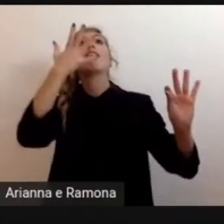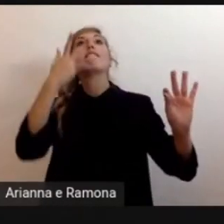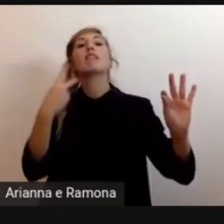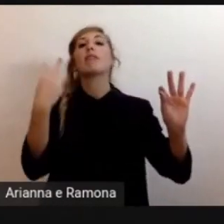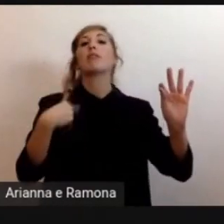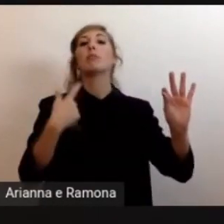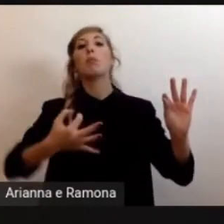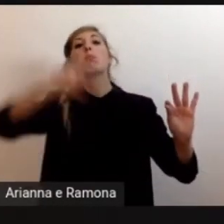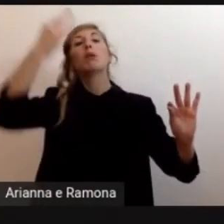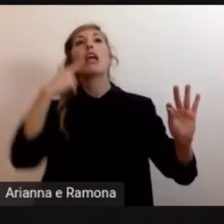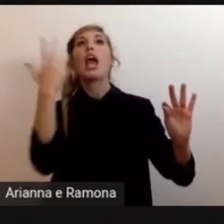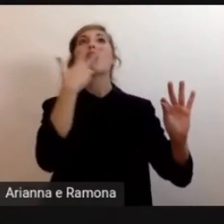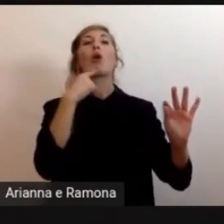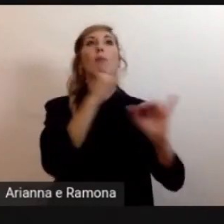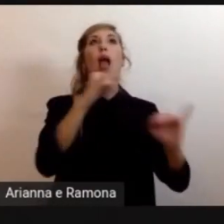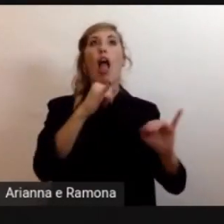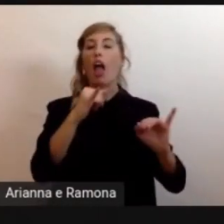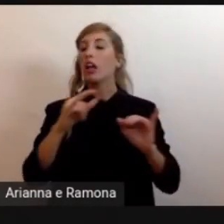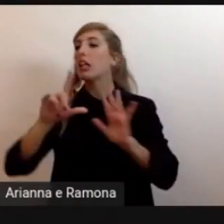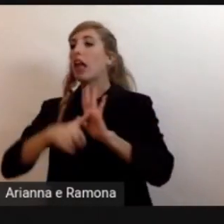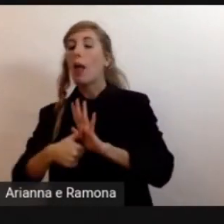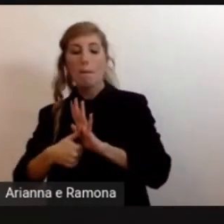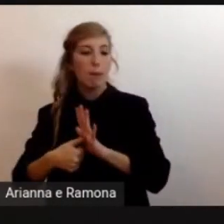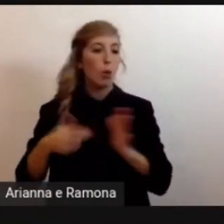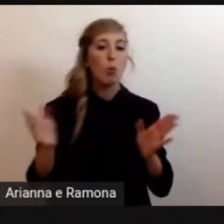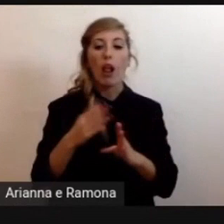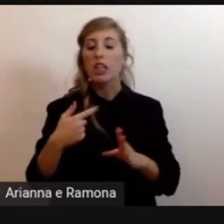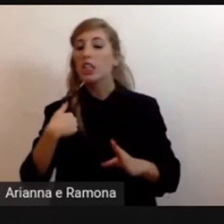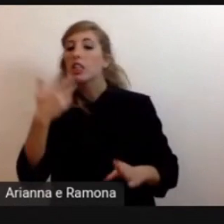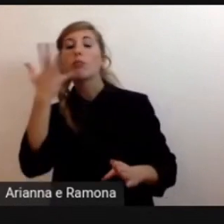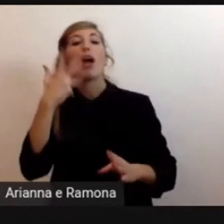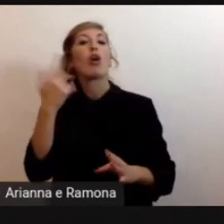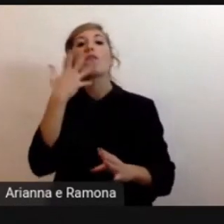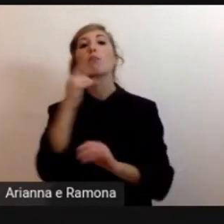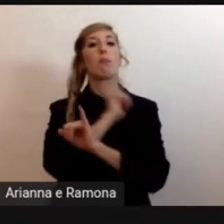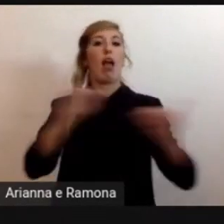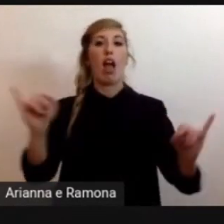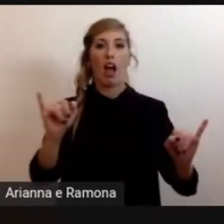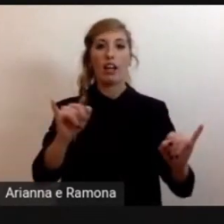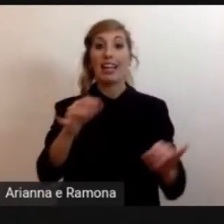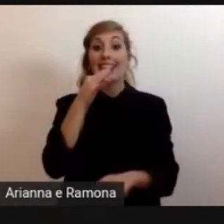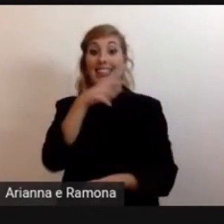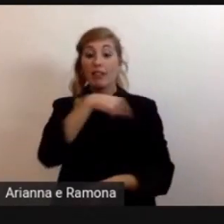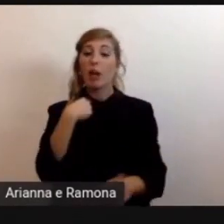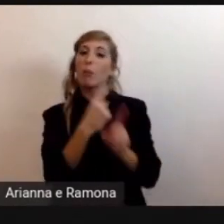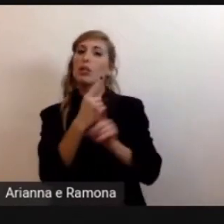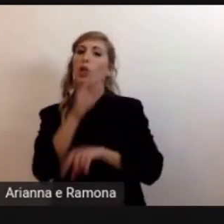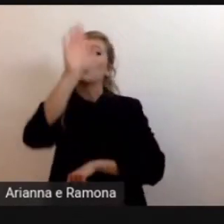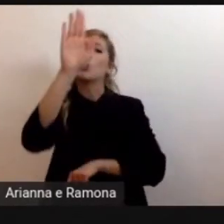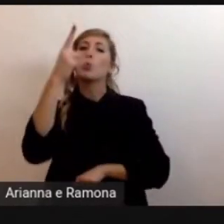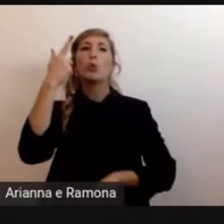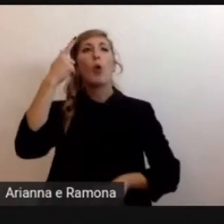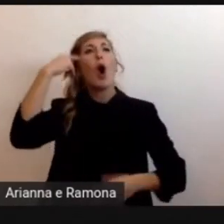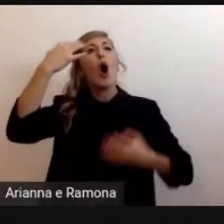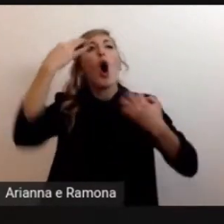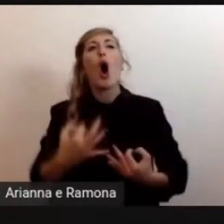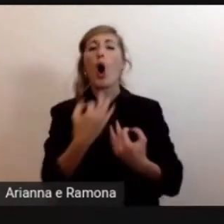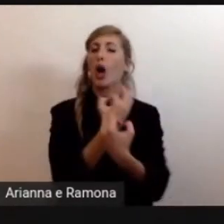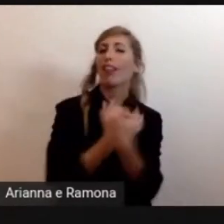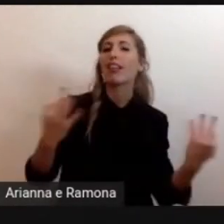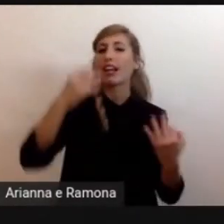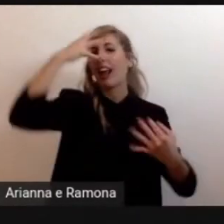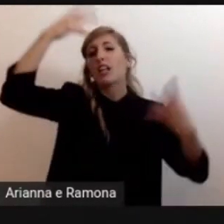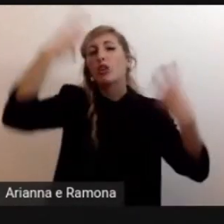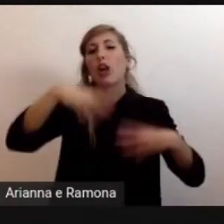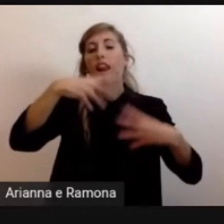nessun errore in nessun tempo e cioè in questo suo bisogno di ordine di razionalità un quasi bisogno di